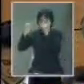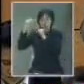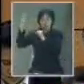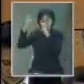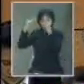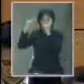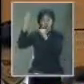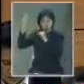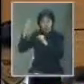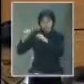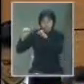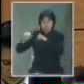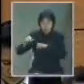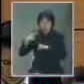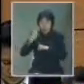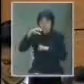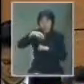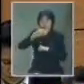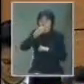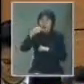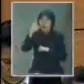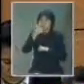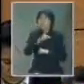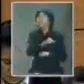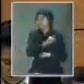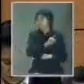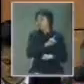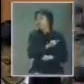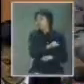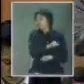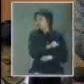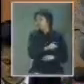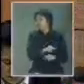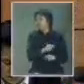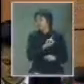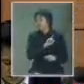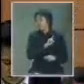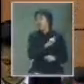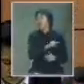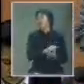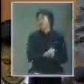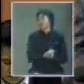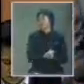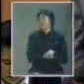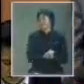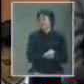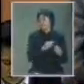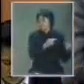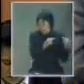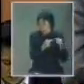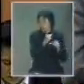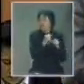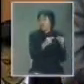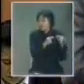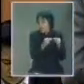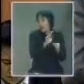ว่าตกลงอาชีวะให้เขานะของเขาเคยมีของไว้แล้วเขามาตามของเขา